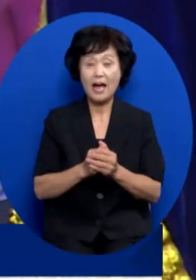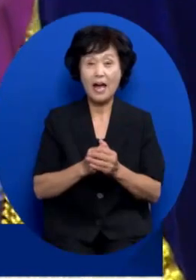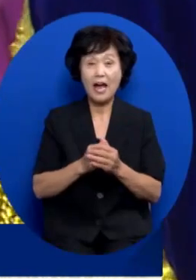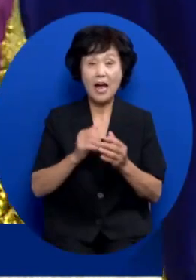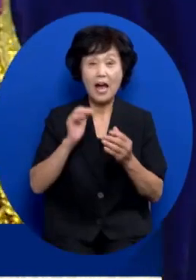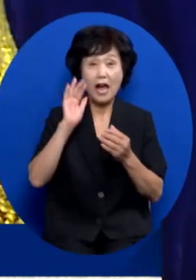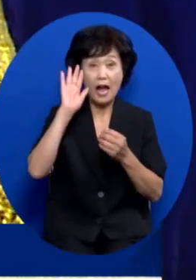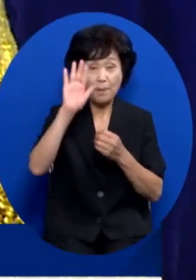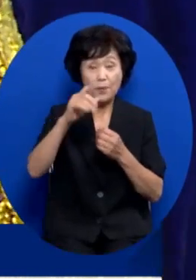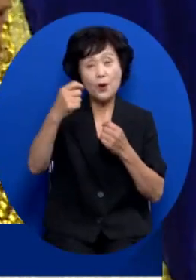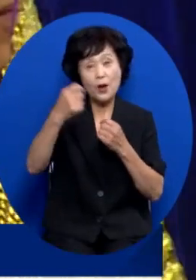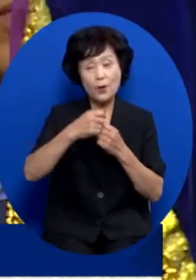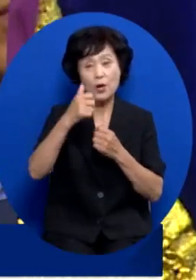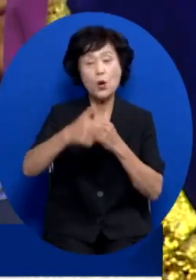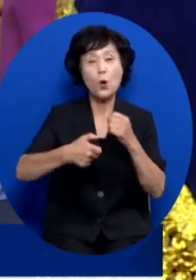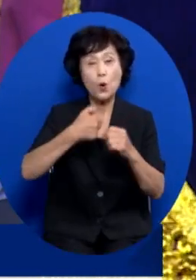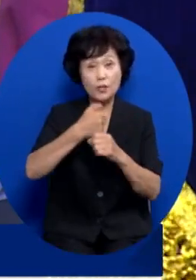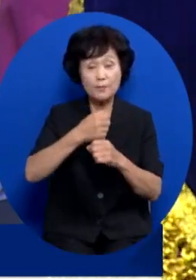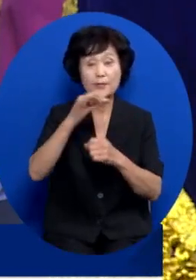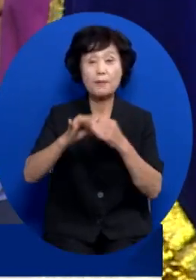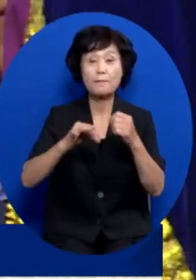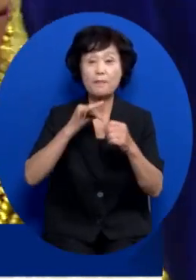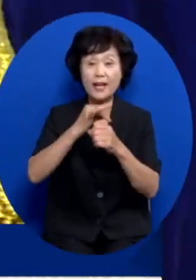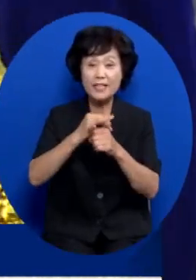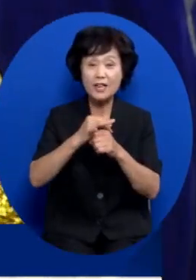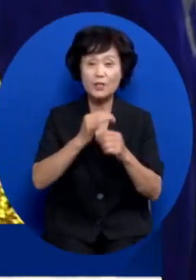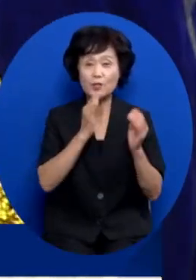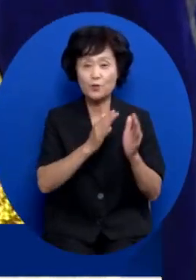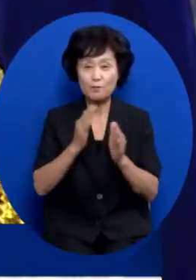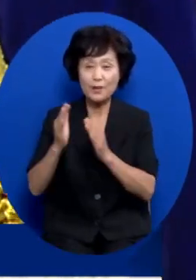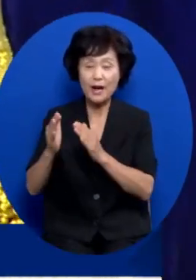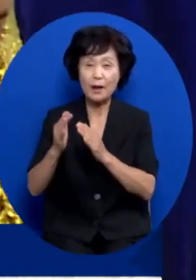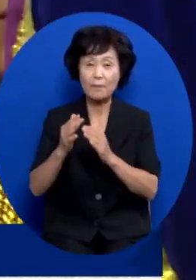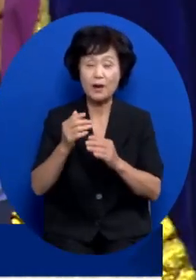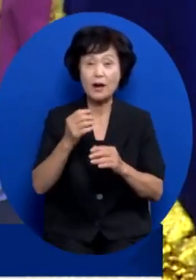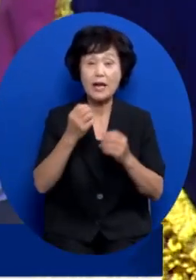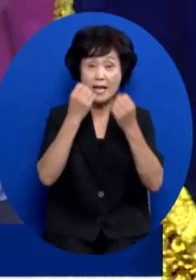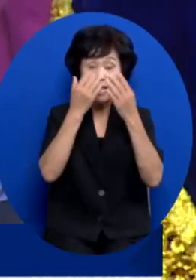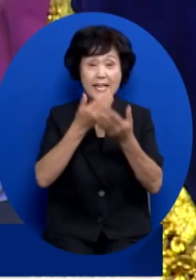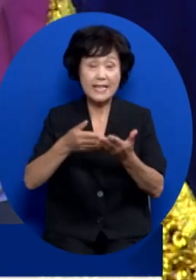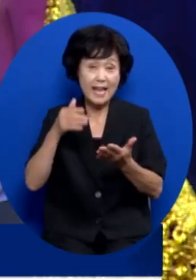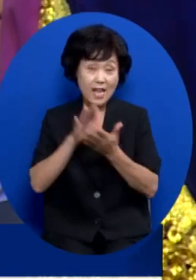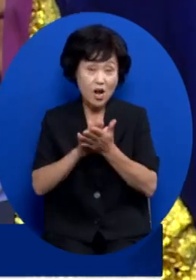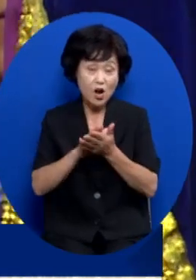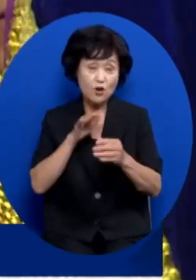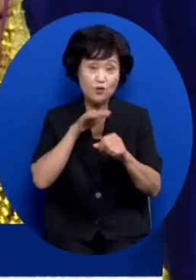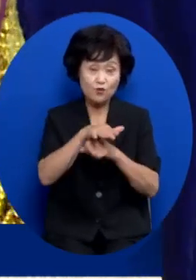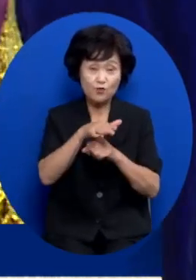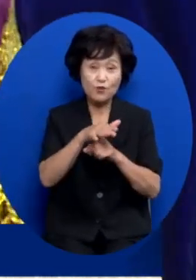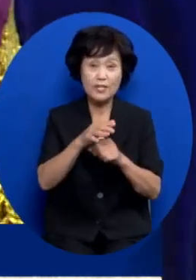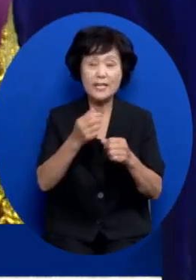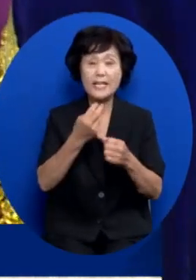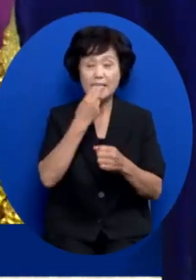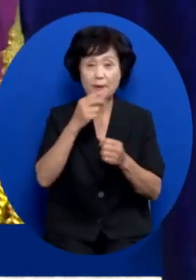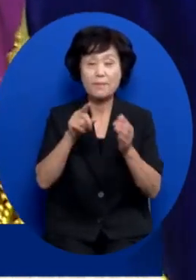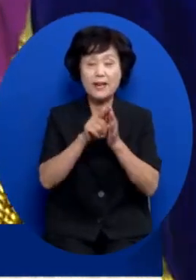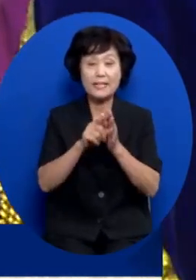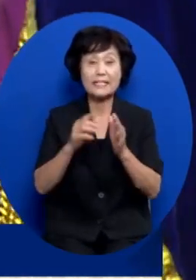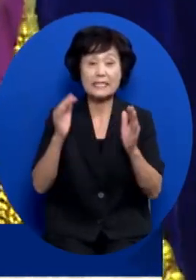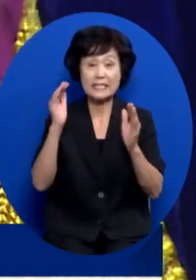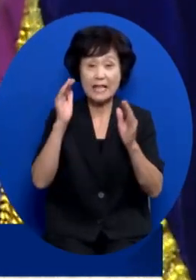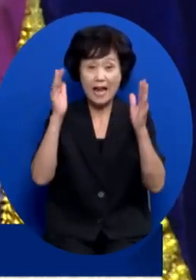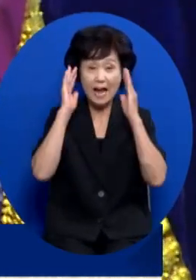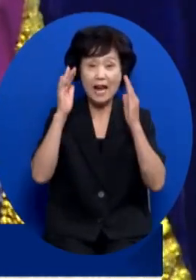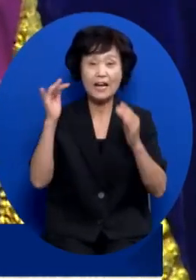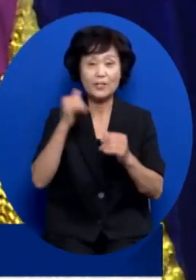50년, 100년의 미래를 준비하면서 개혁주의 생명신학으로 민족과 세계를